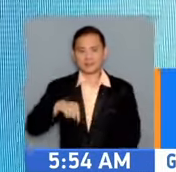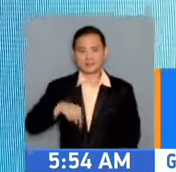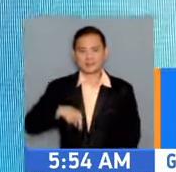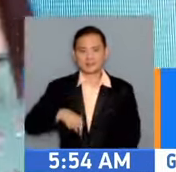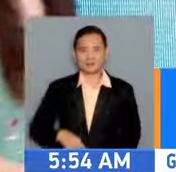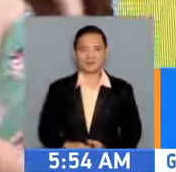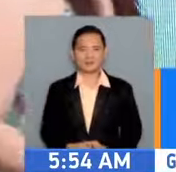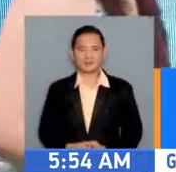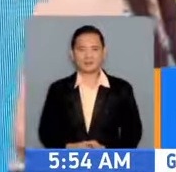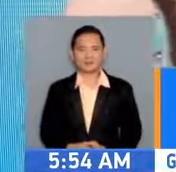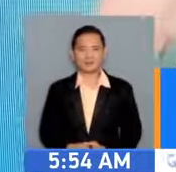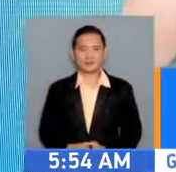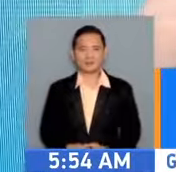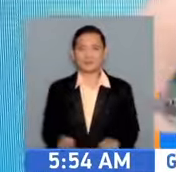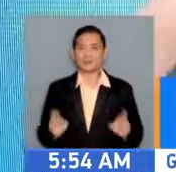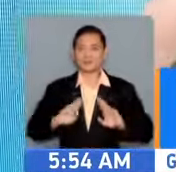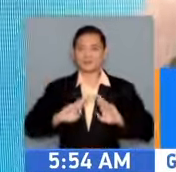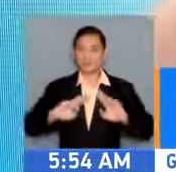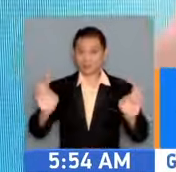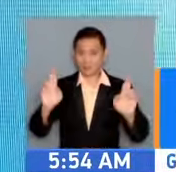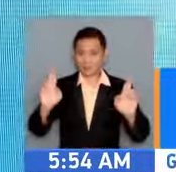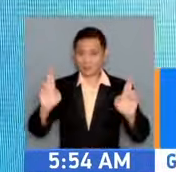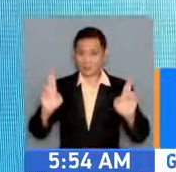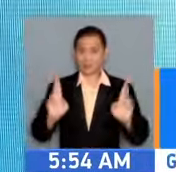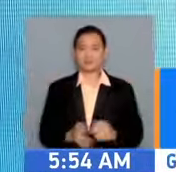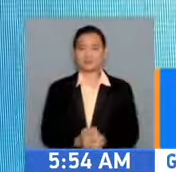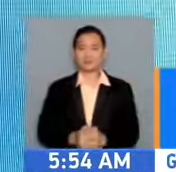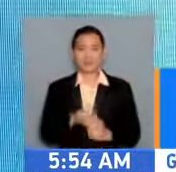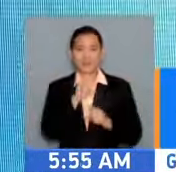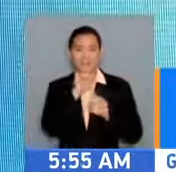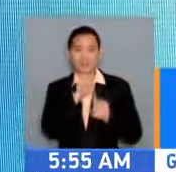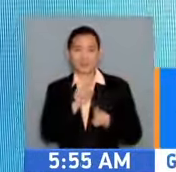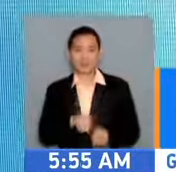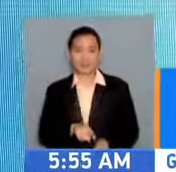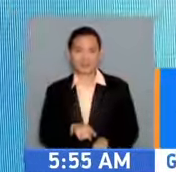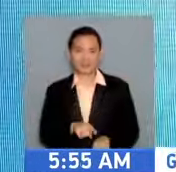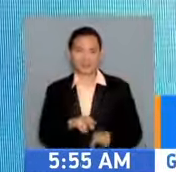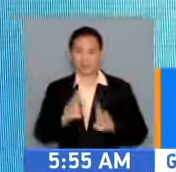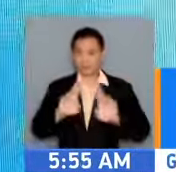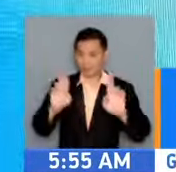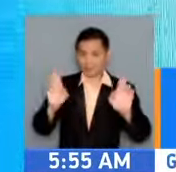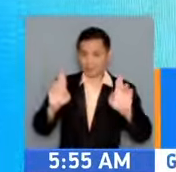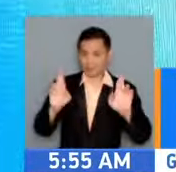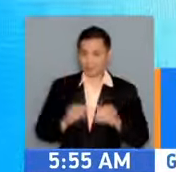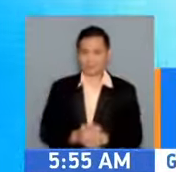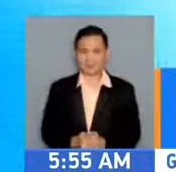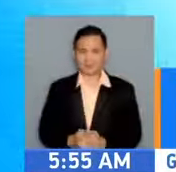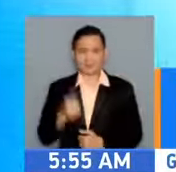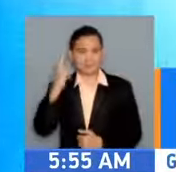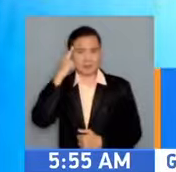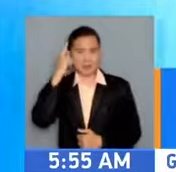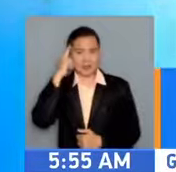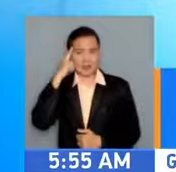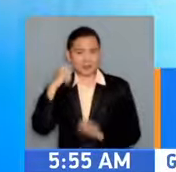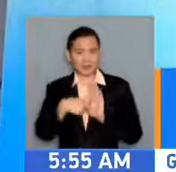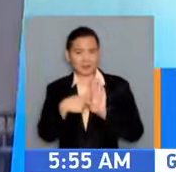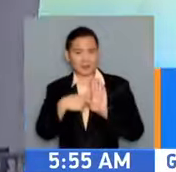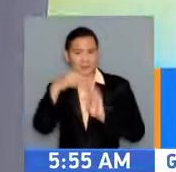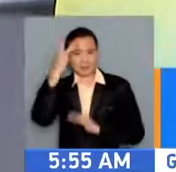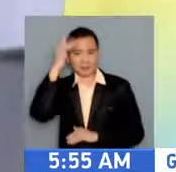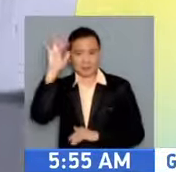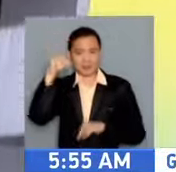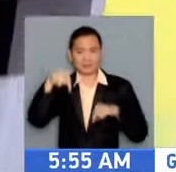Game na silang kumasa sa sagutan. Maganda na bumulip sa talas ng kanilang isipan dito sa... UH Quiz